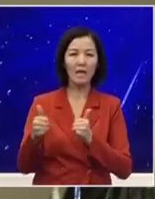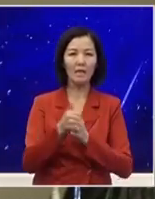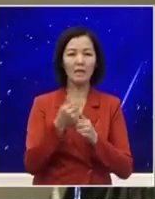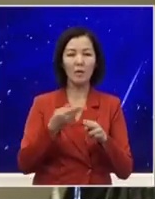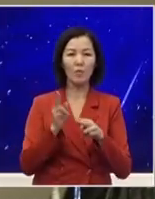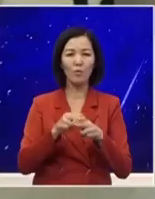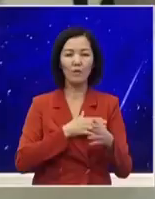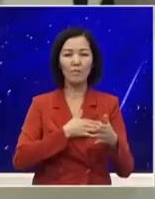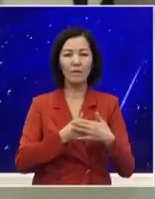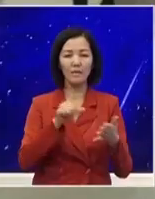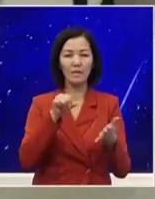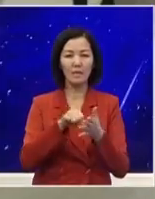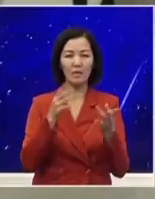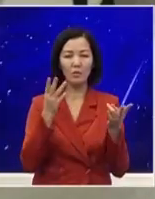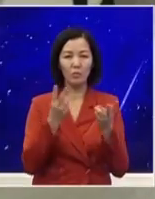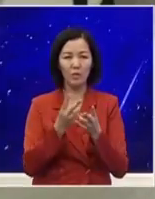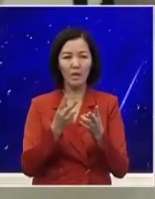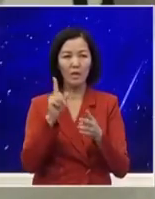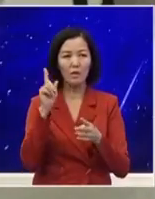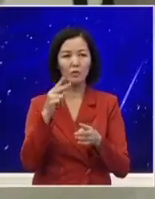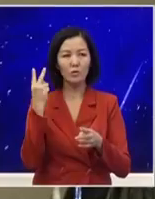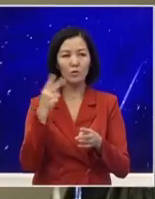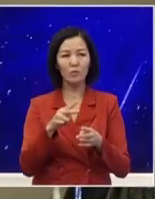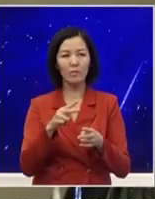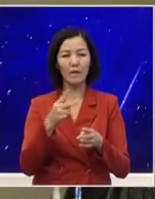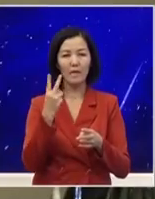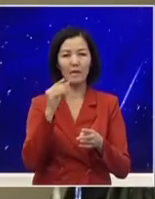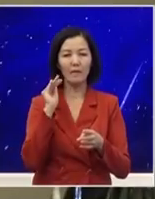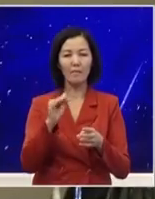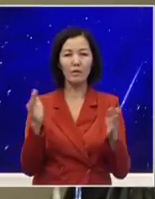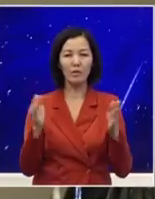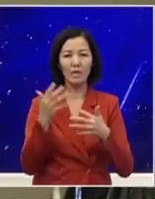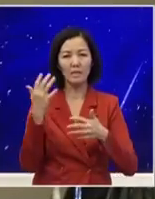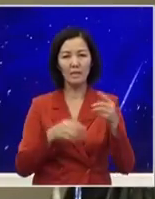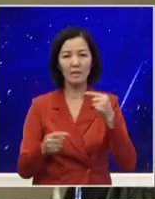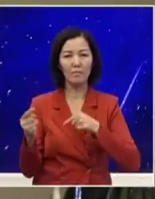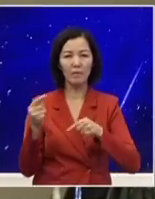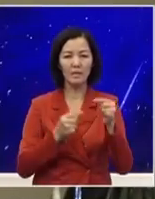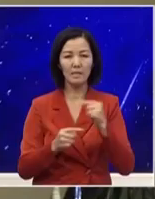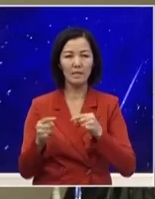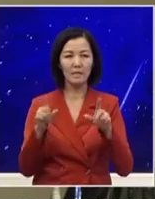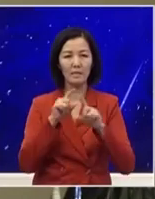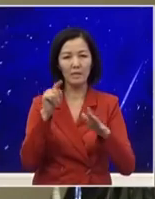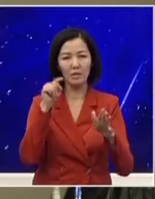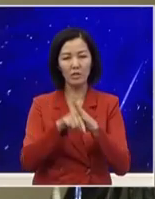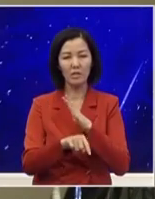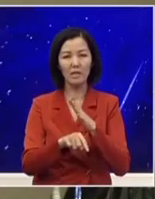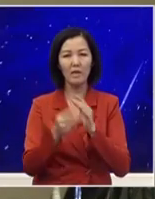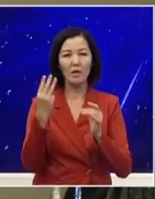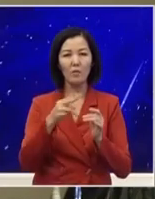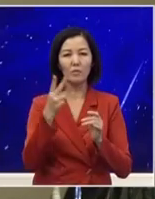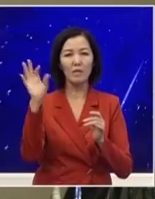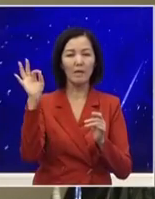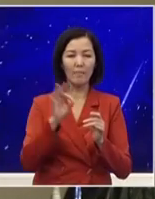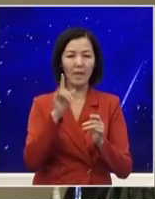белсенділік танытты да, қазіргі таңда 122 мың шағын және орта бизнес субъектілерінің ішінде 32%